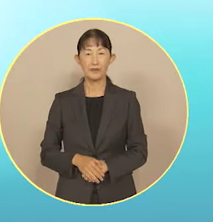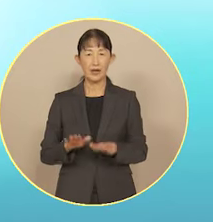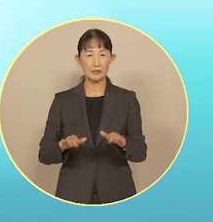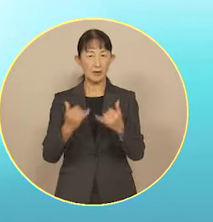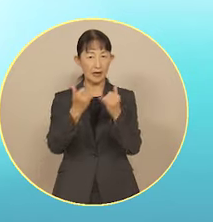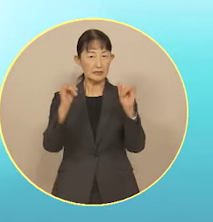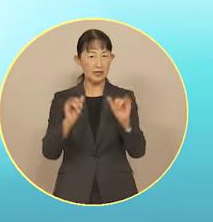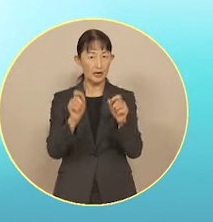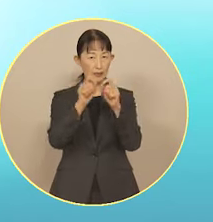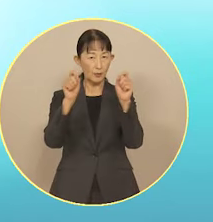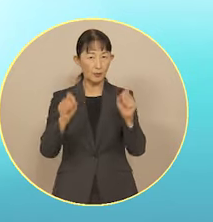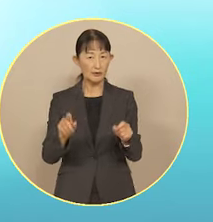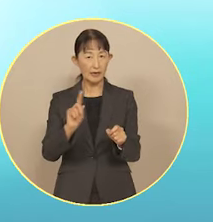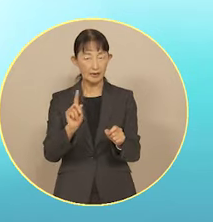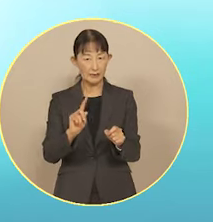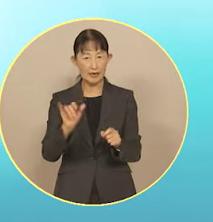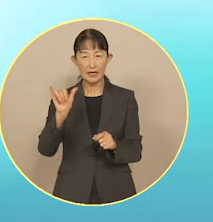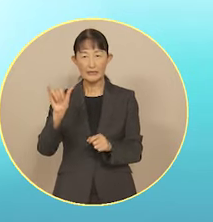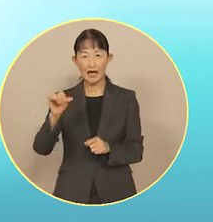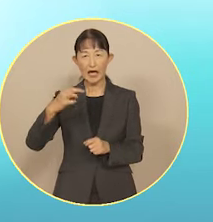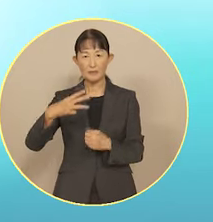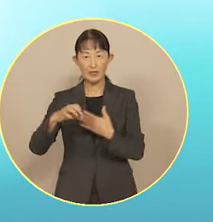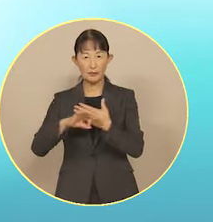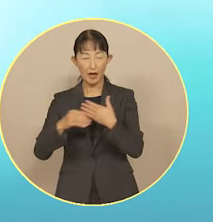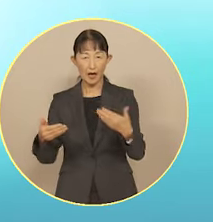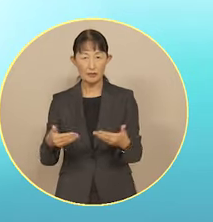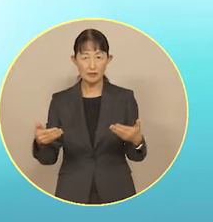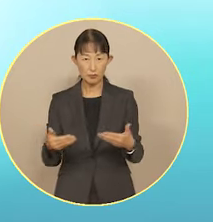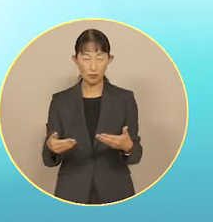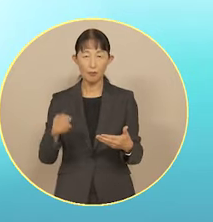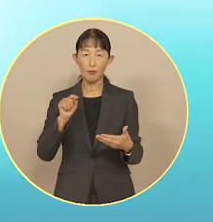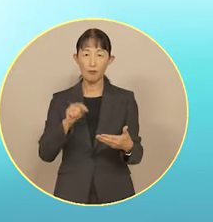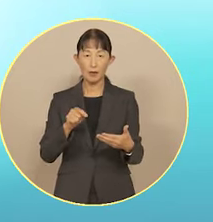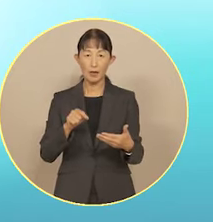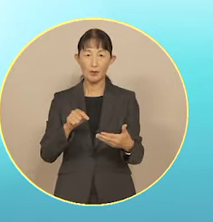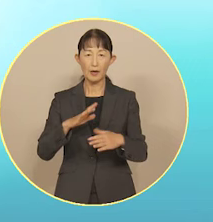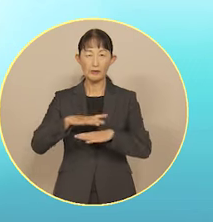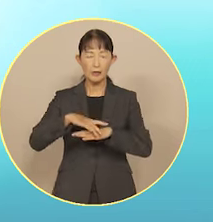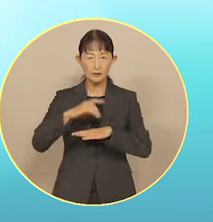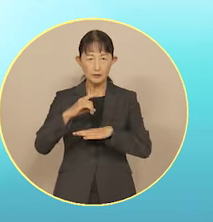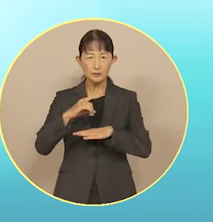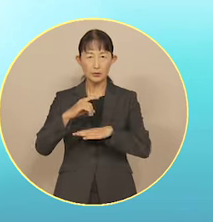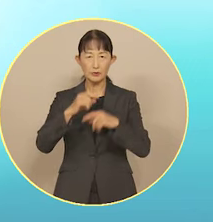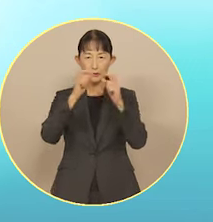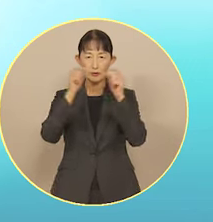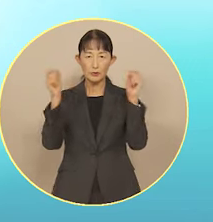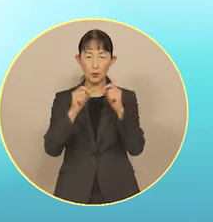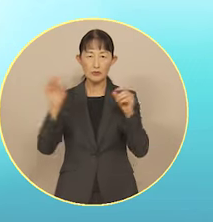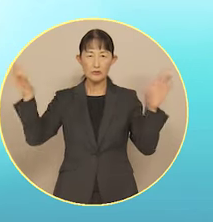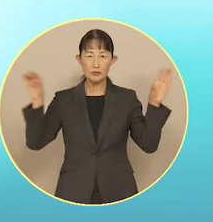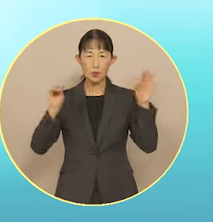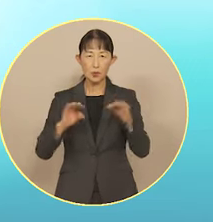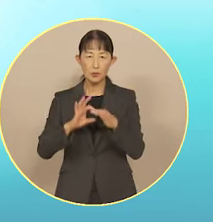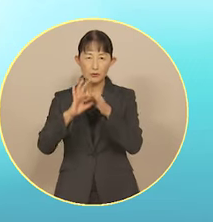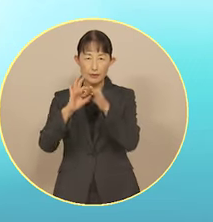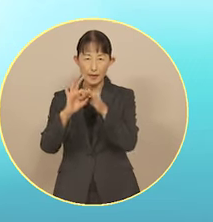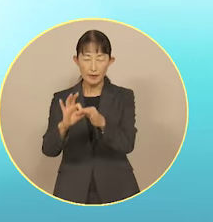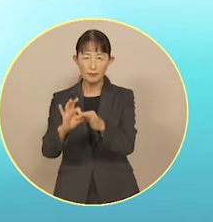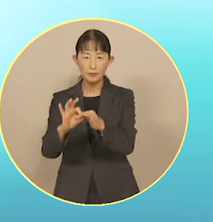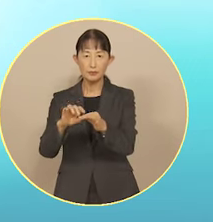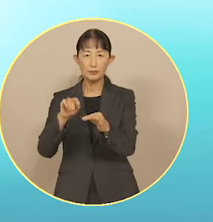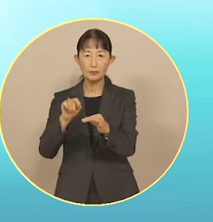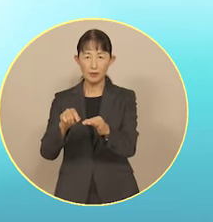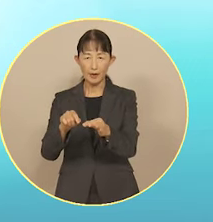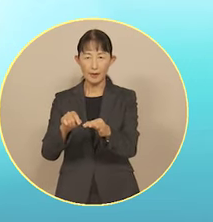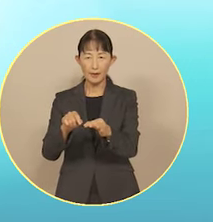で騒がれております闇バイトですけれども個人情報を初動で伝えてしまうということが問題となっていましてこの個人